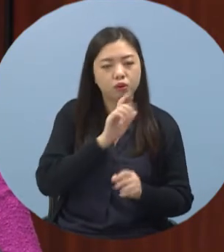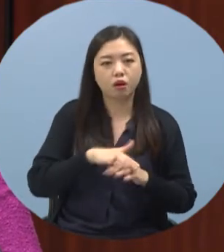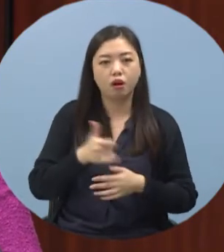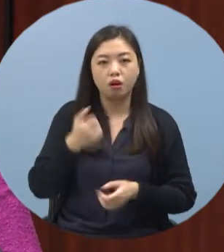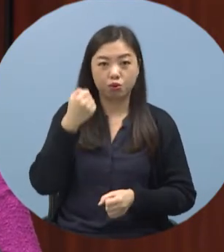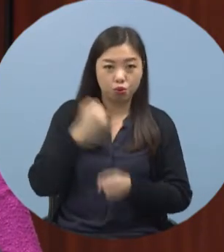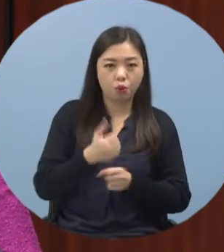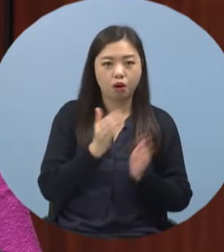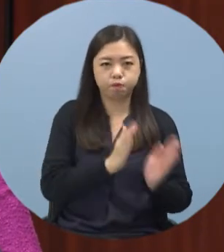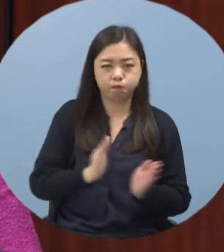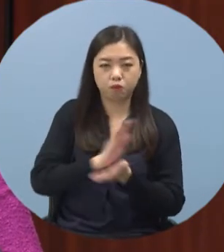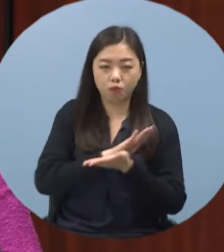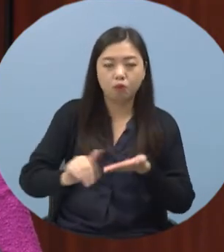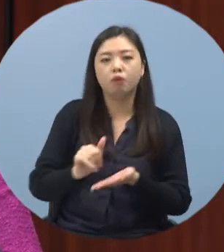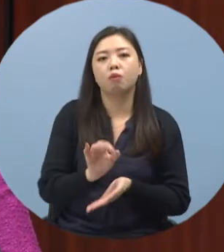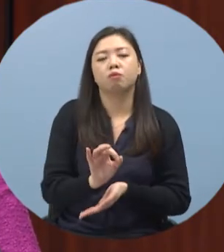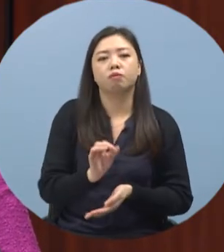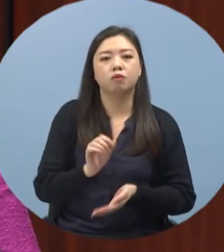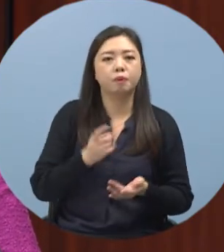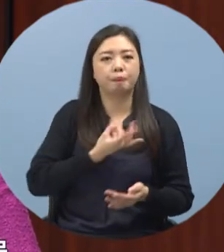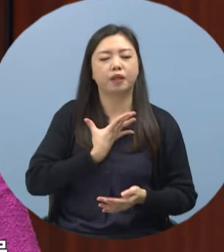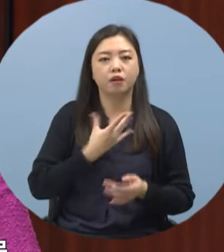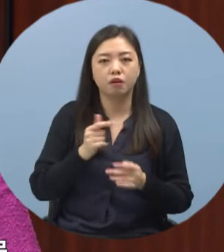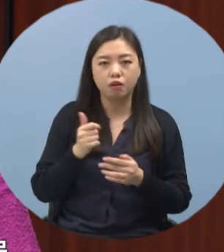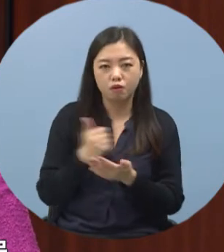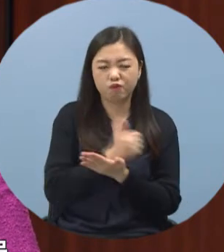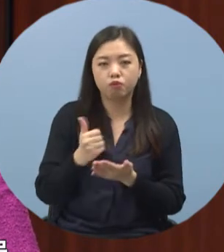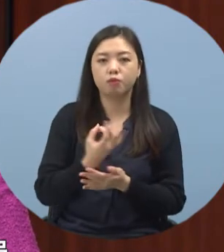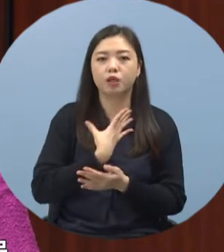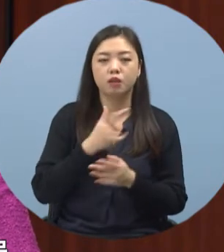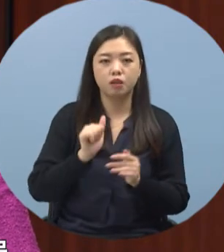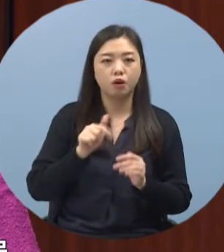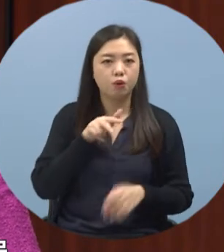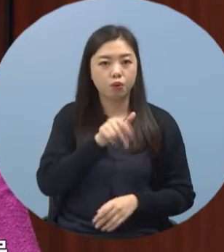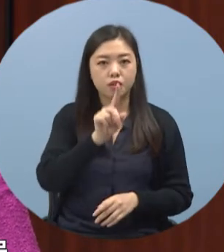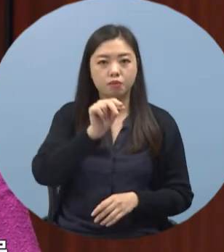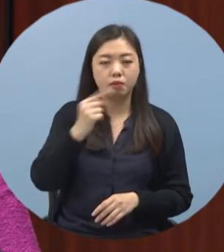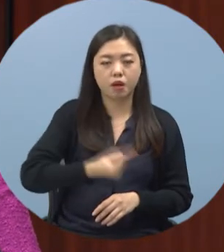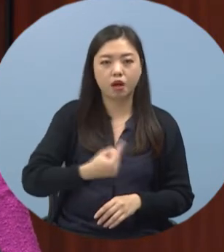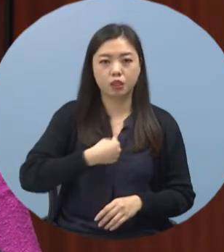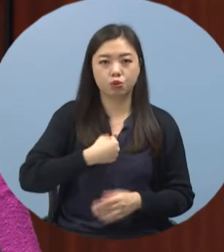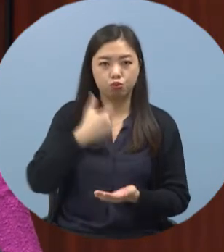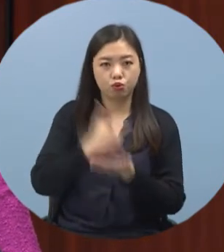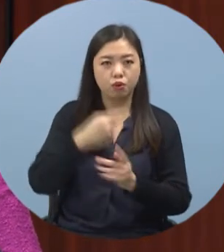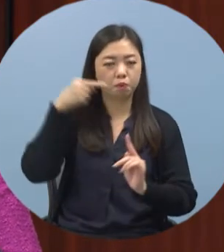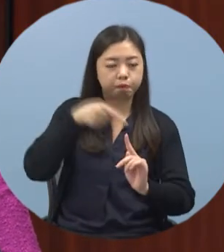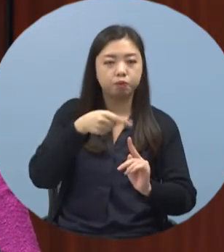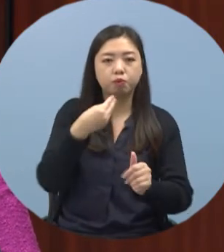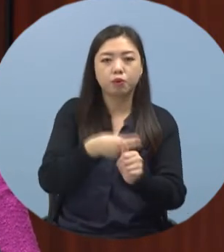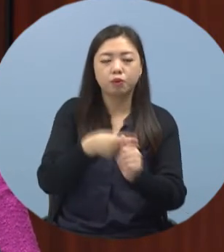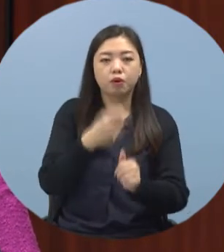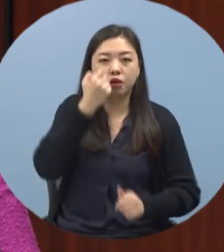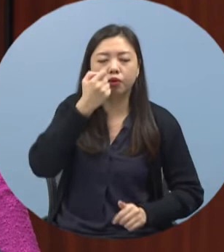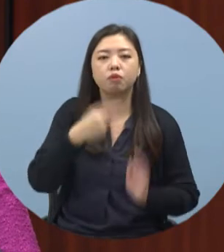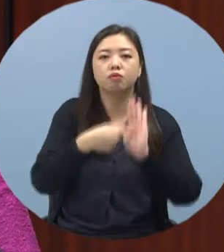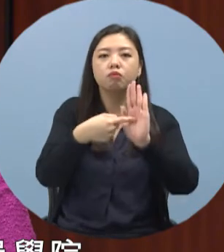是不算做得很有系統、很有規模，亦都沒有突顯到這170,000公務員需要重點培訓這